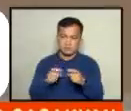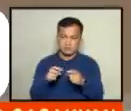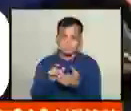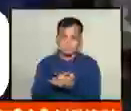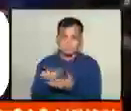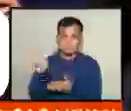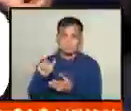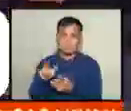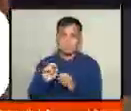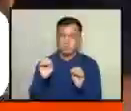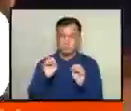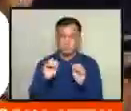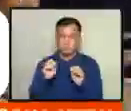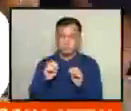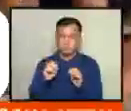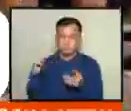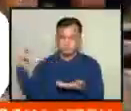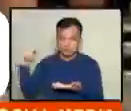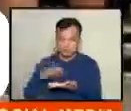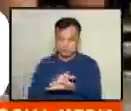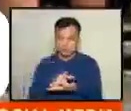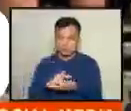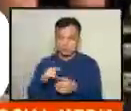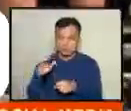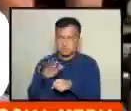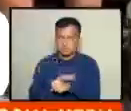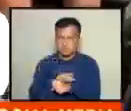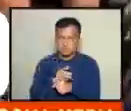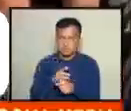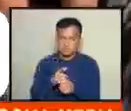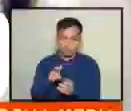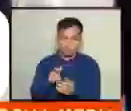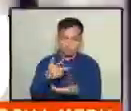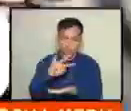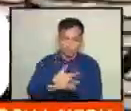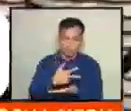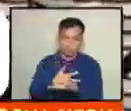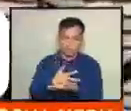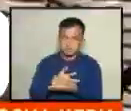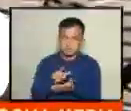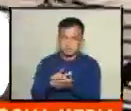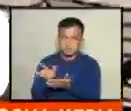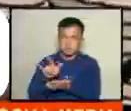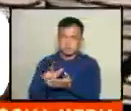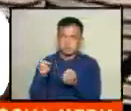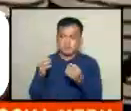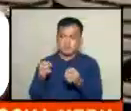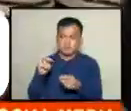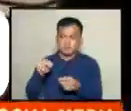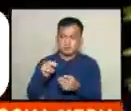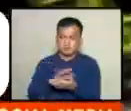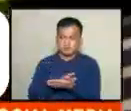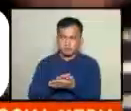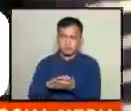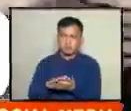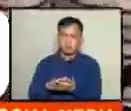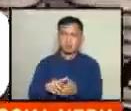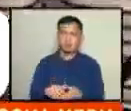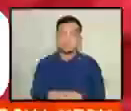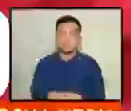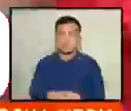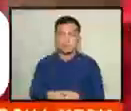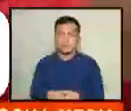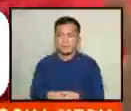airline. Wala raw kasing makalapag dahil puno ang parking ng mga eroplano. Marami din daw kailangang ayusin ang mga ito. Sa